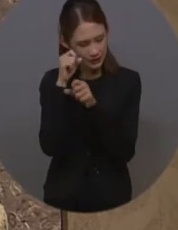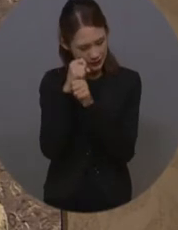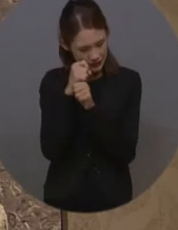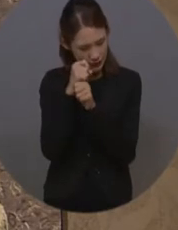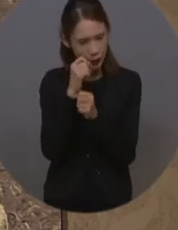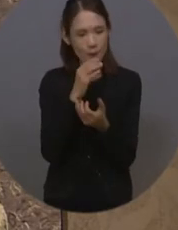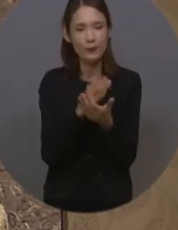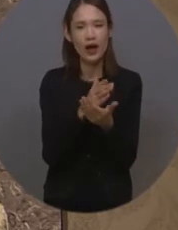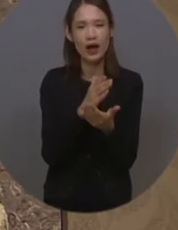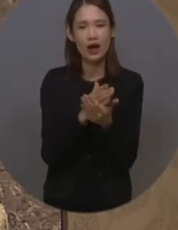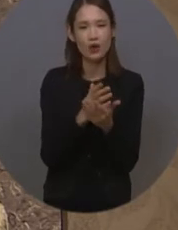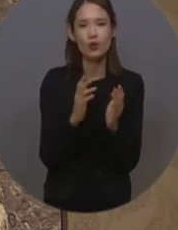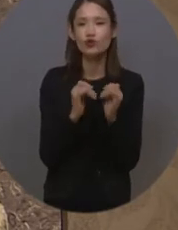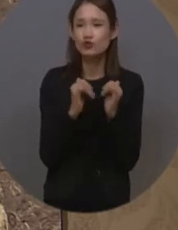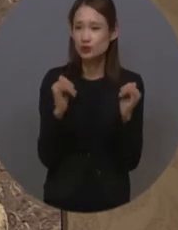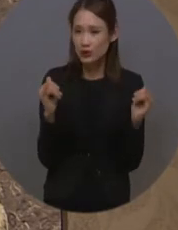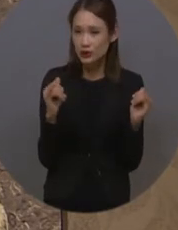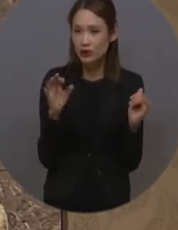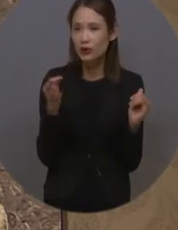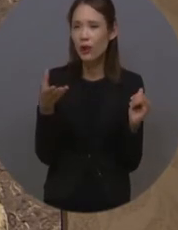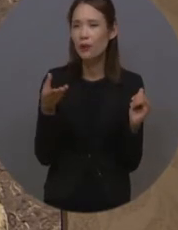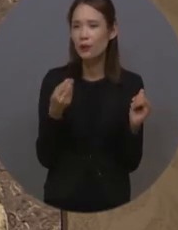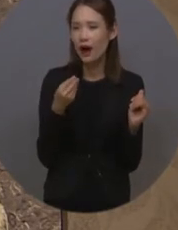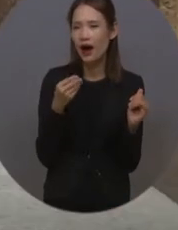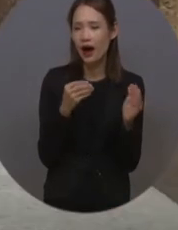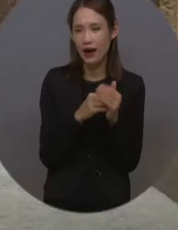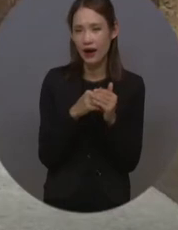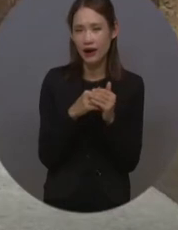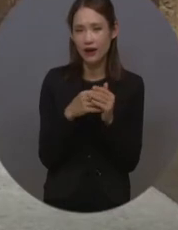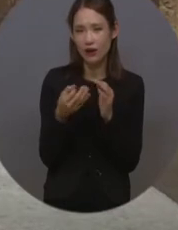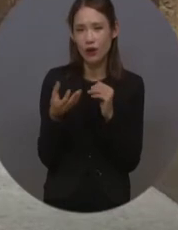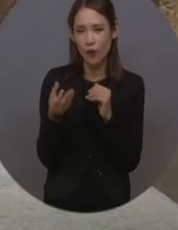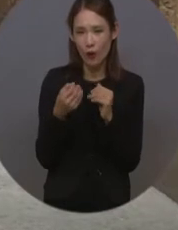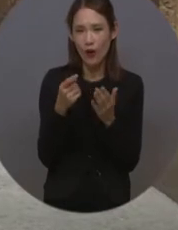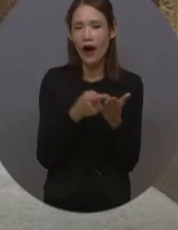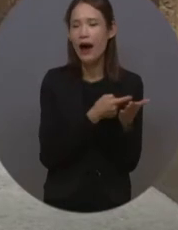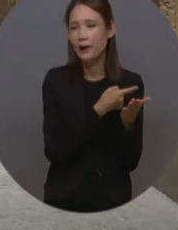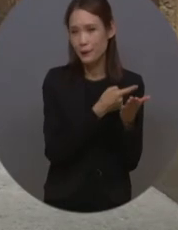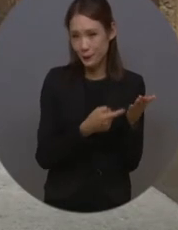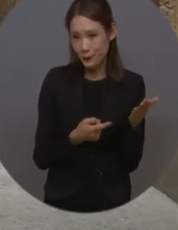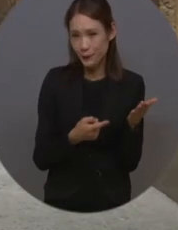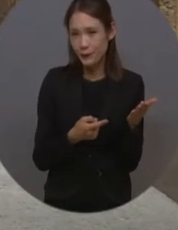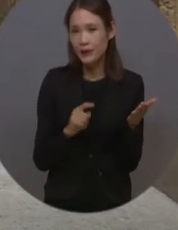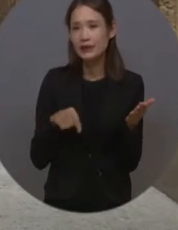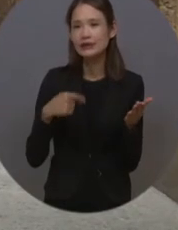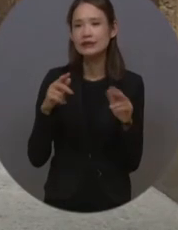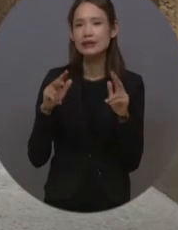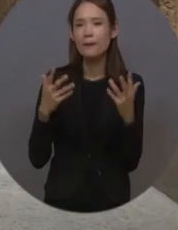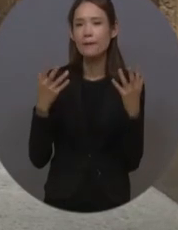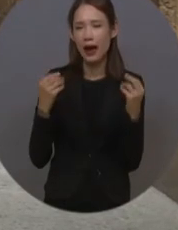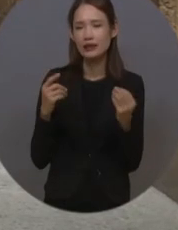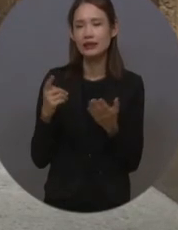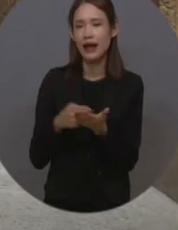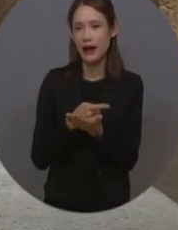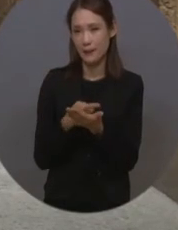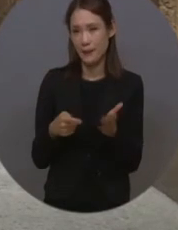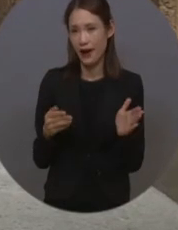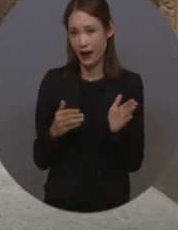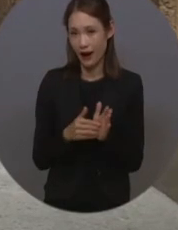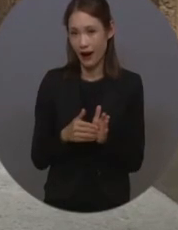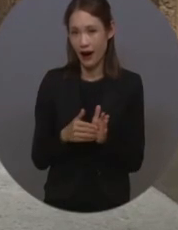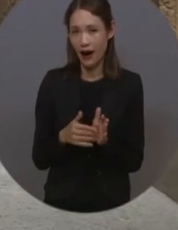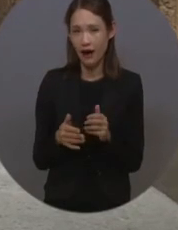네. 국민들에게 돈을 빌렸으니까 국민들에게 꾼 돈을 갚고 네. 그래서 지금 많이 갚았어요, 사실은.